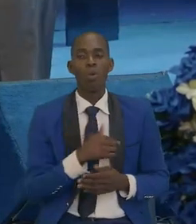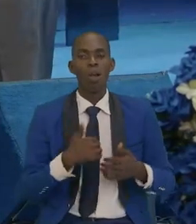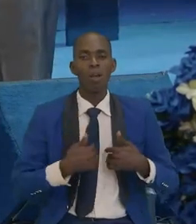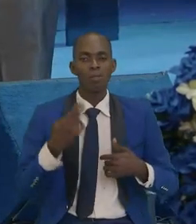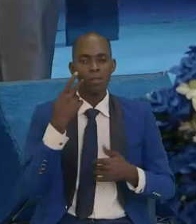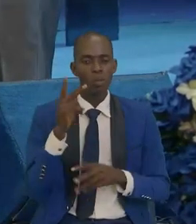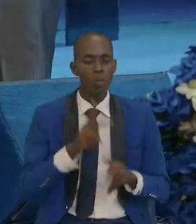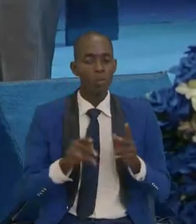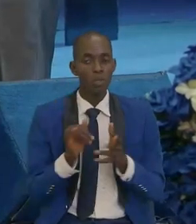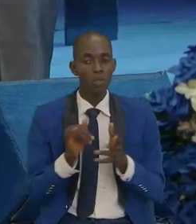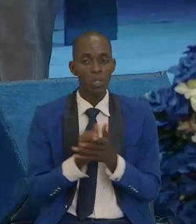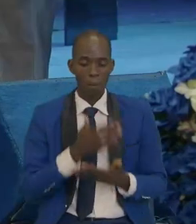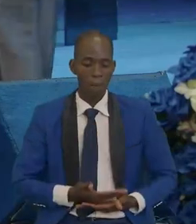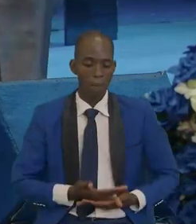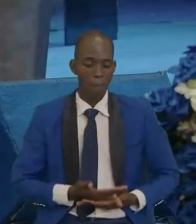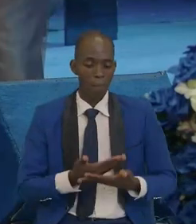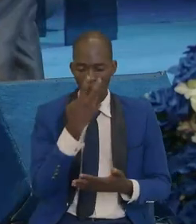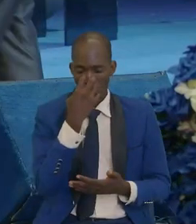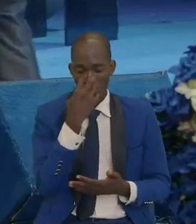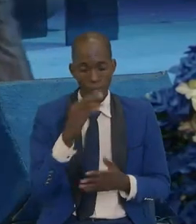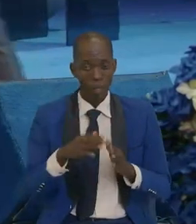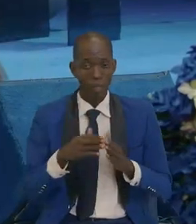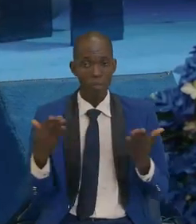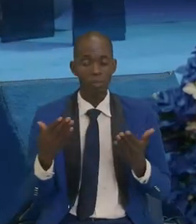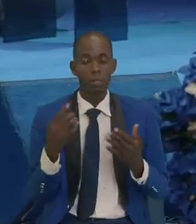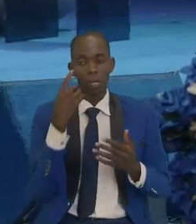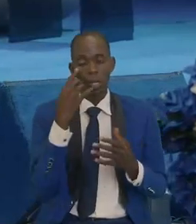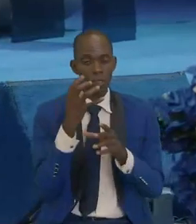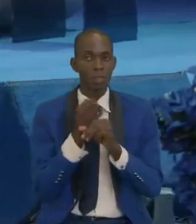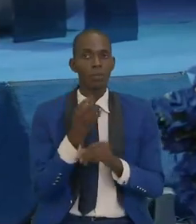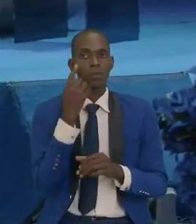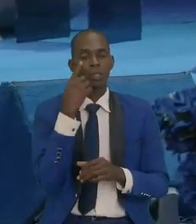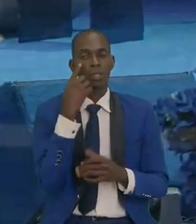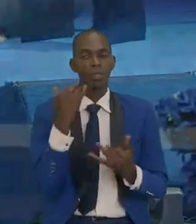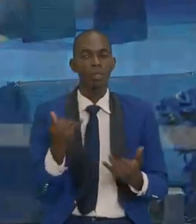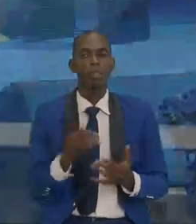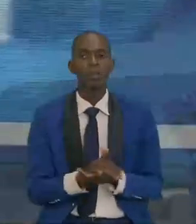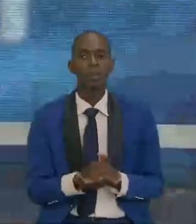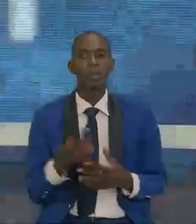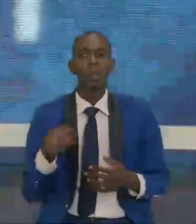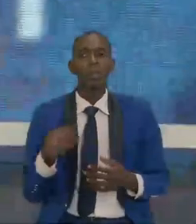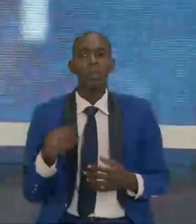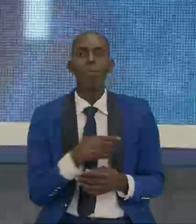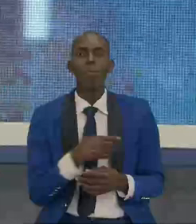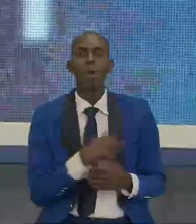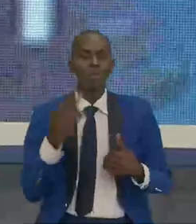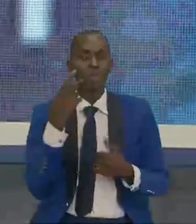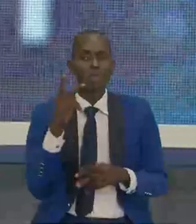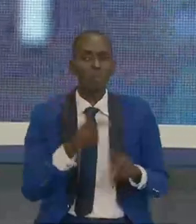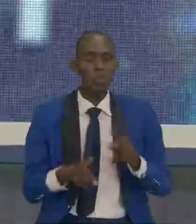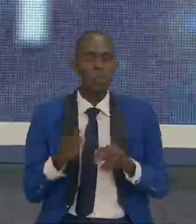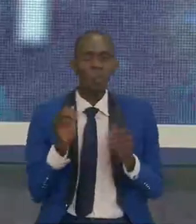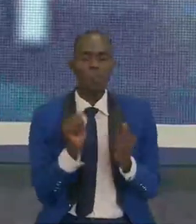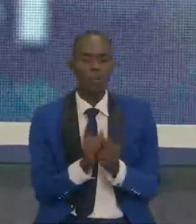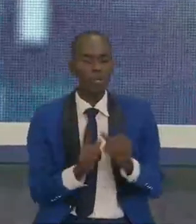sourds ont reçu leur audition. Nous avons vu des gens nés aveugles